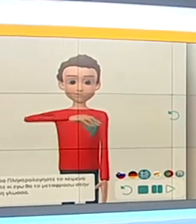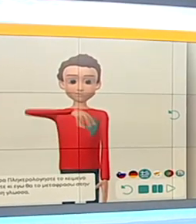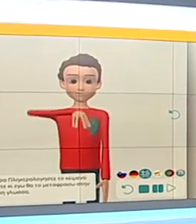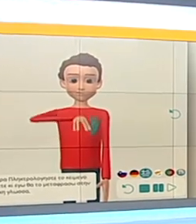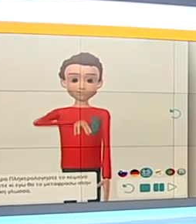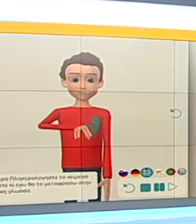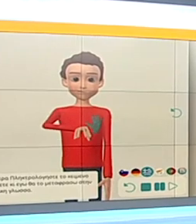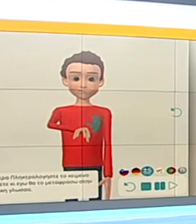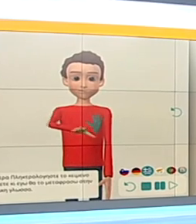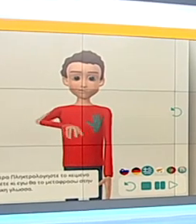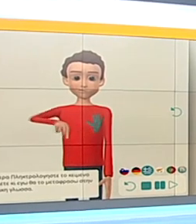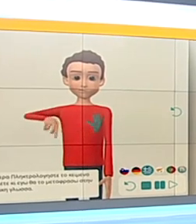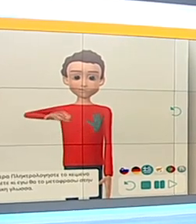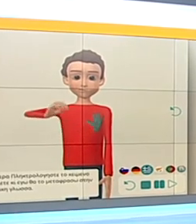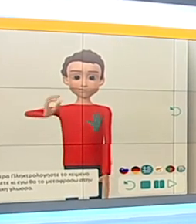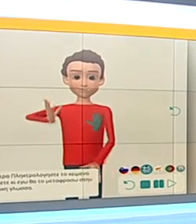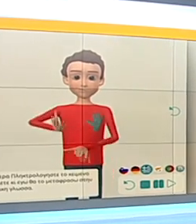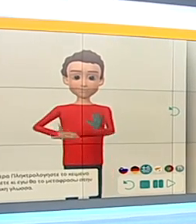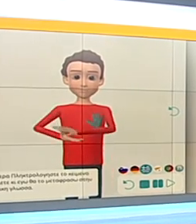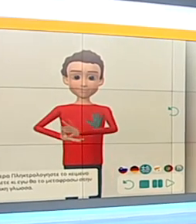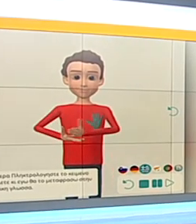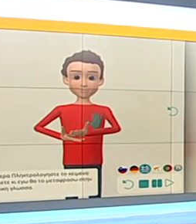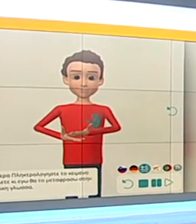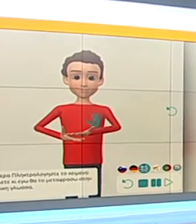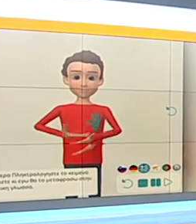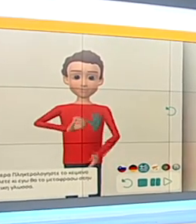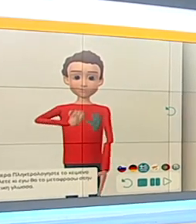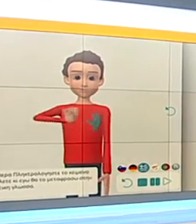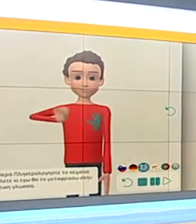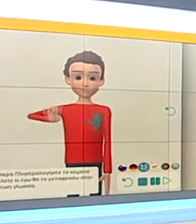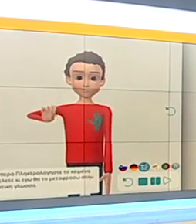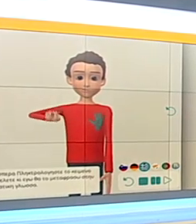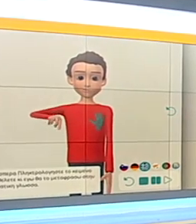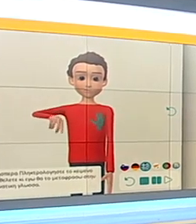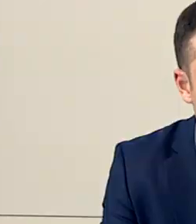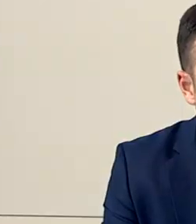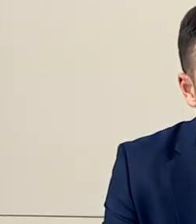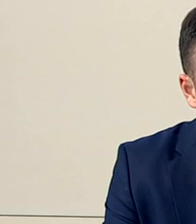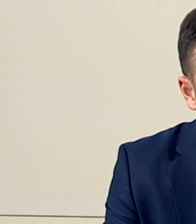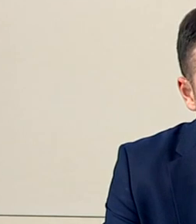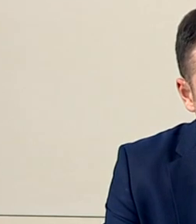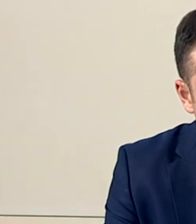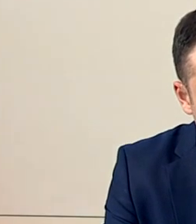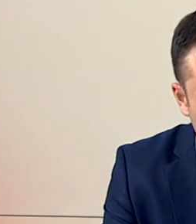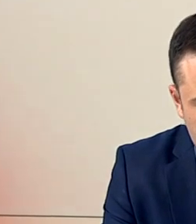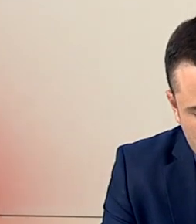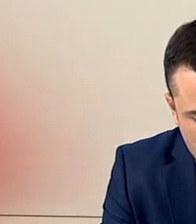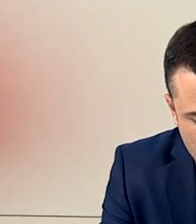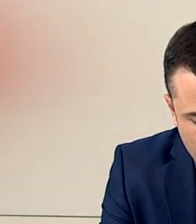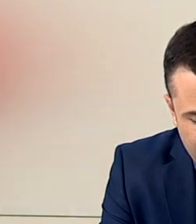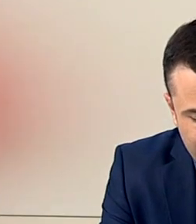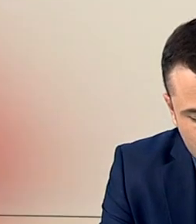το avatar έχουμε βάλει και την διεθνή νοηματική γλώσσα. Όπου μπορεί με αυτόν τον τρόπο να γίνει ευρέως γνωστή. Ακριβώς.